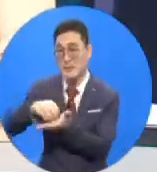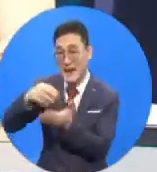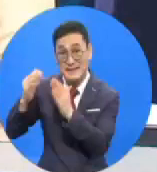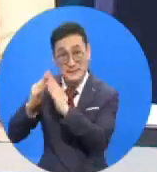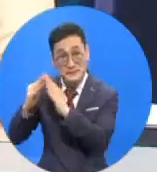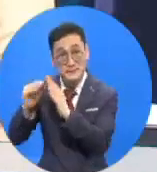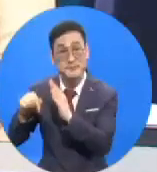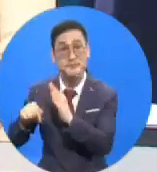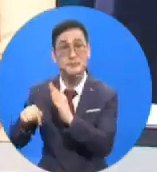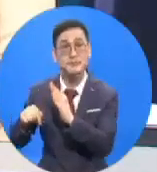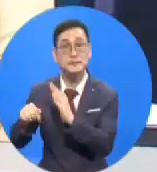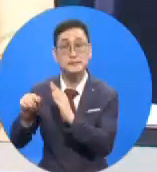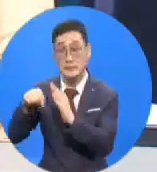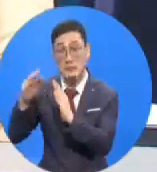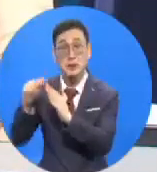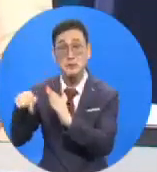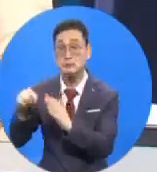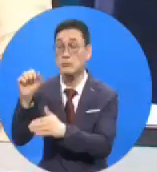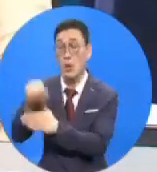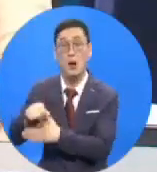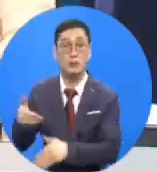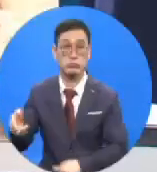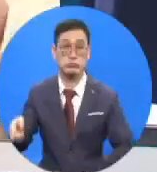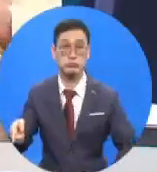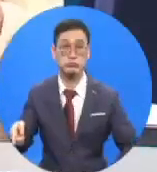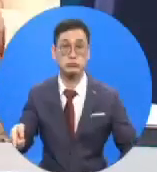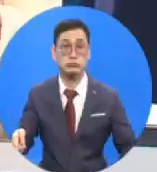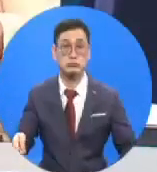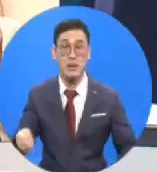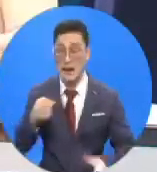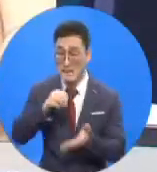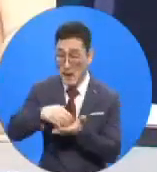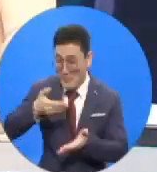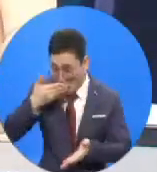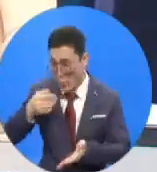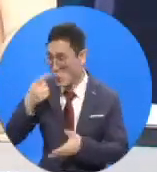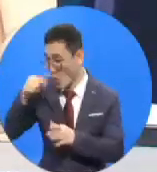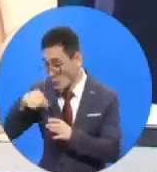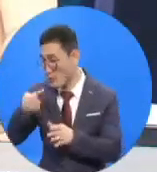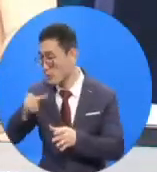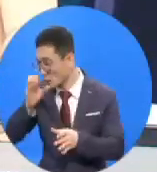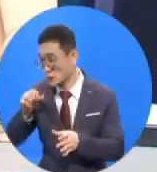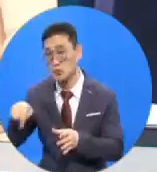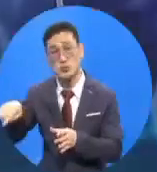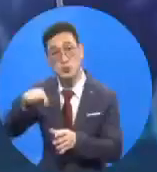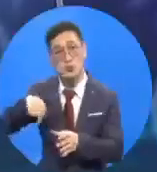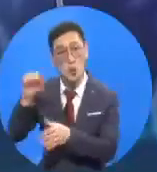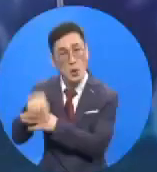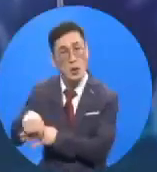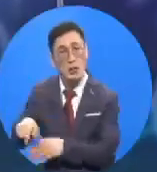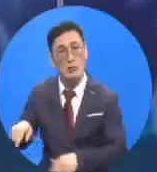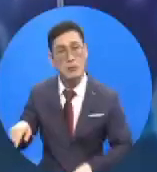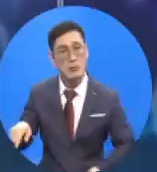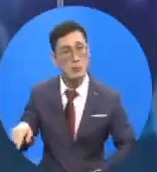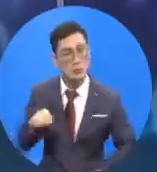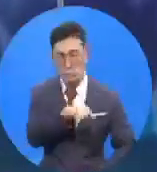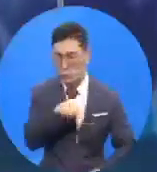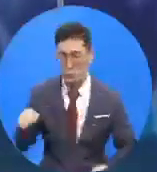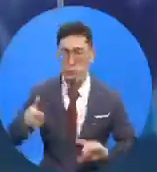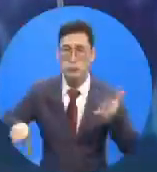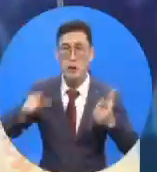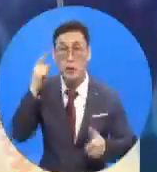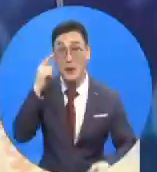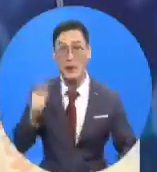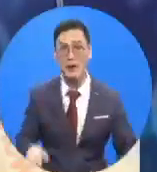빵도 먹고 커피도 마시고 또 강 영해와 좀 현장에서 혼란이 있을 것 같아요 이게 지금 2 제 2단계 3단계로 바로